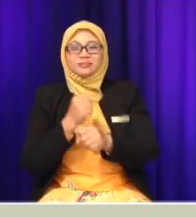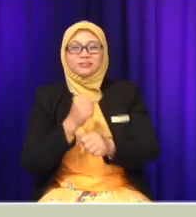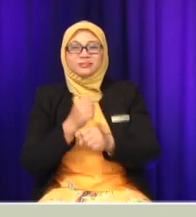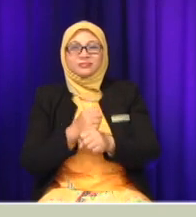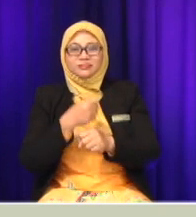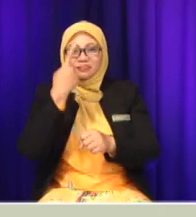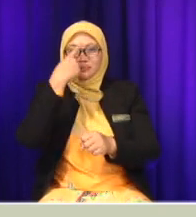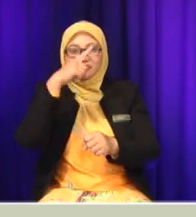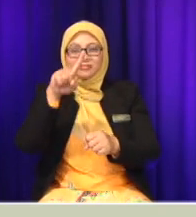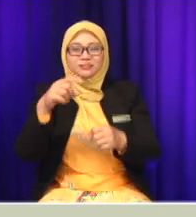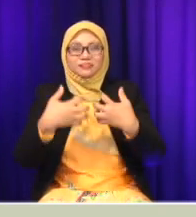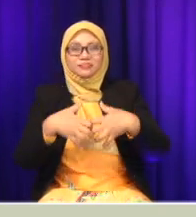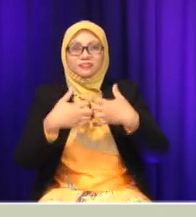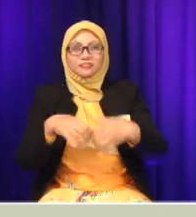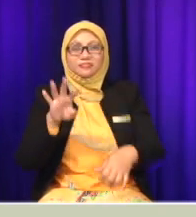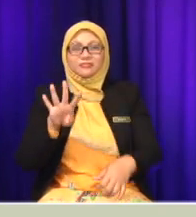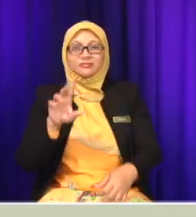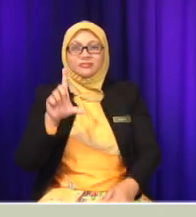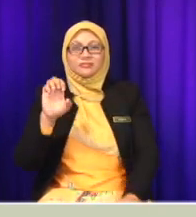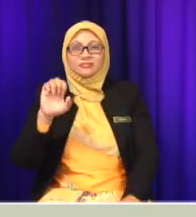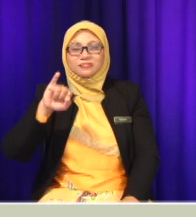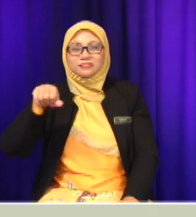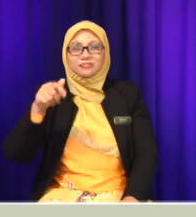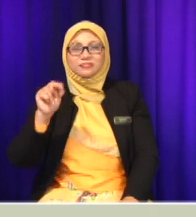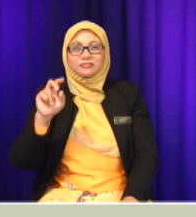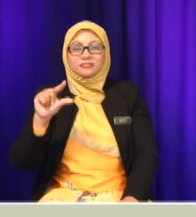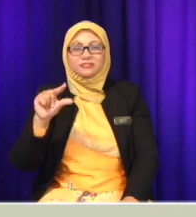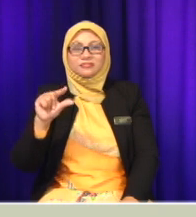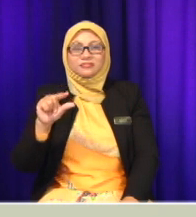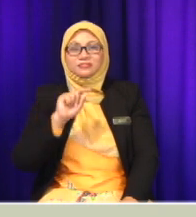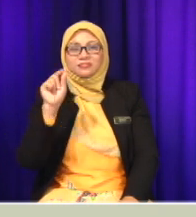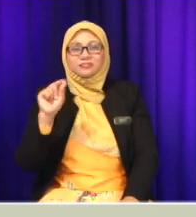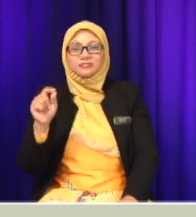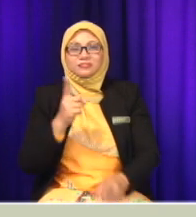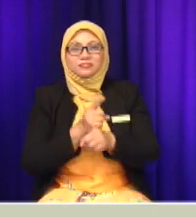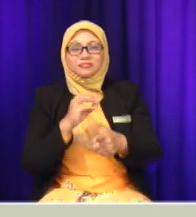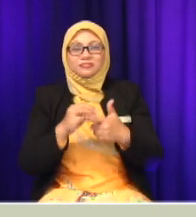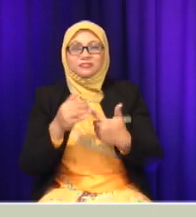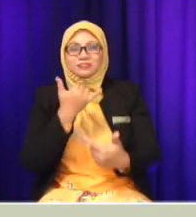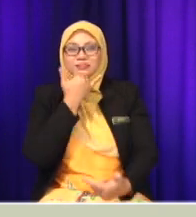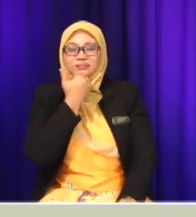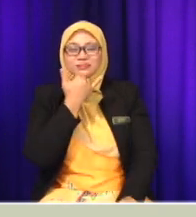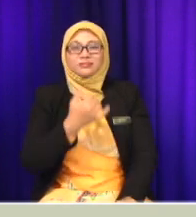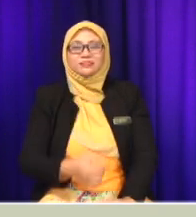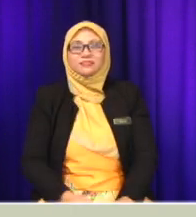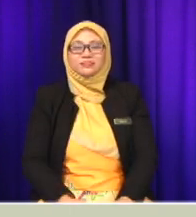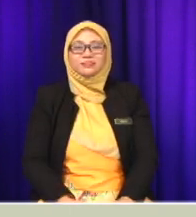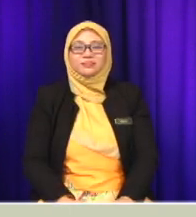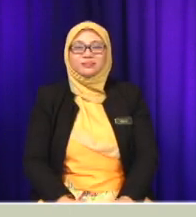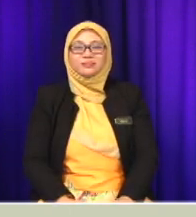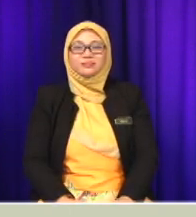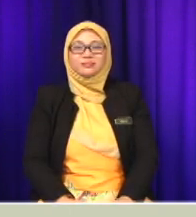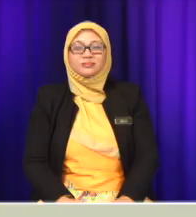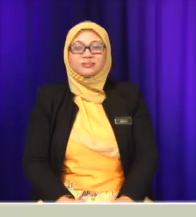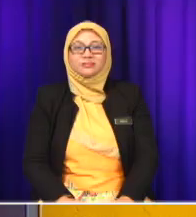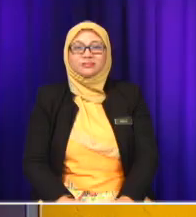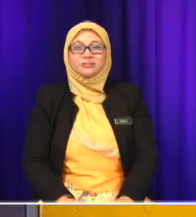lejang okey Tuliskan betul pada perenyataan kerja yang benar dan salah pada yang tidak berkaitan di ruang jawapan baik untuk soalan ni sedikit saya